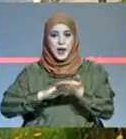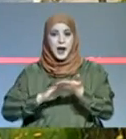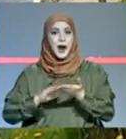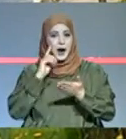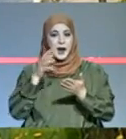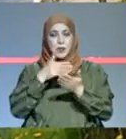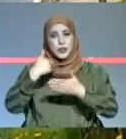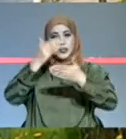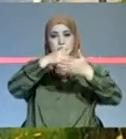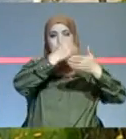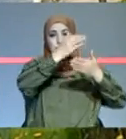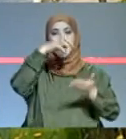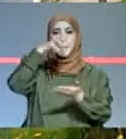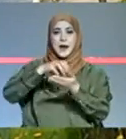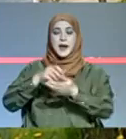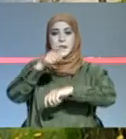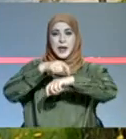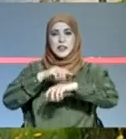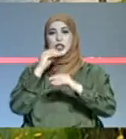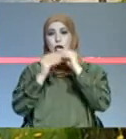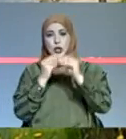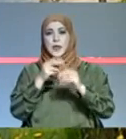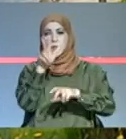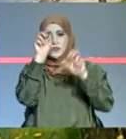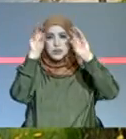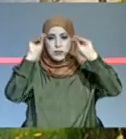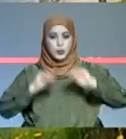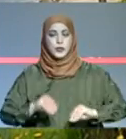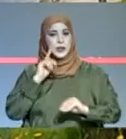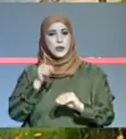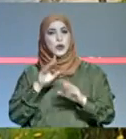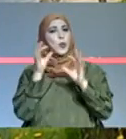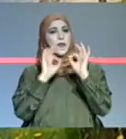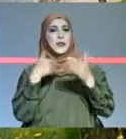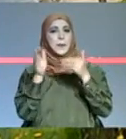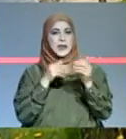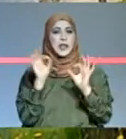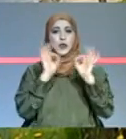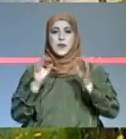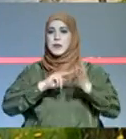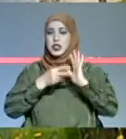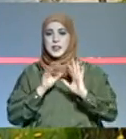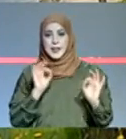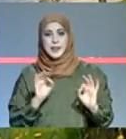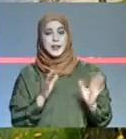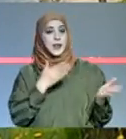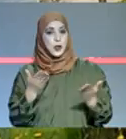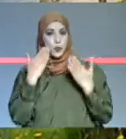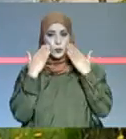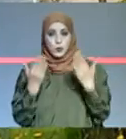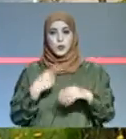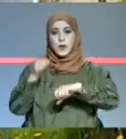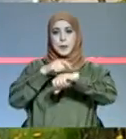لبناء مقرارات المتلاحم او المستودعات وعدد الاشكال وكل ما عندهمش المعدات هم عندهم مش الاليات اليوم ممكن نشوفوا بلديه